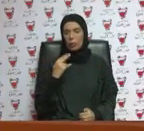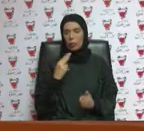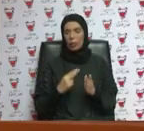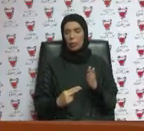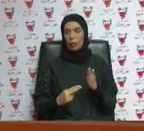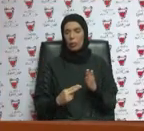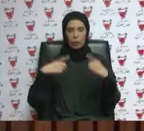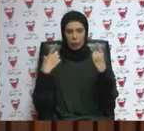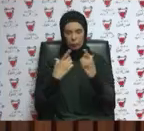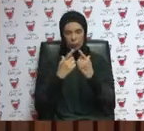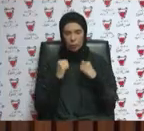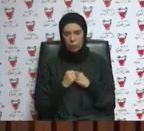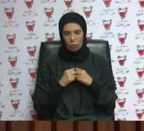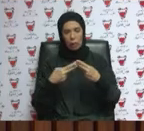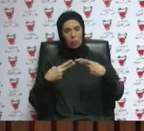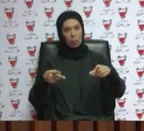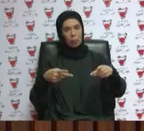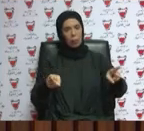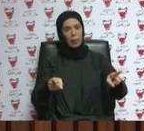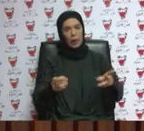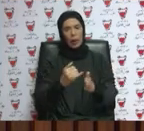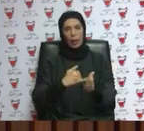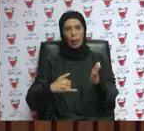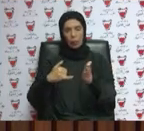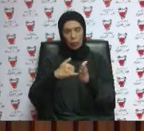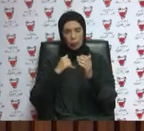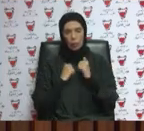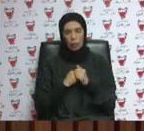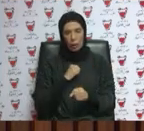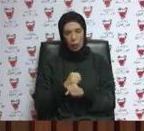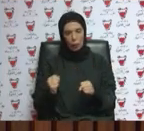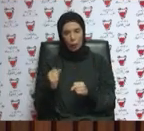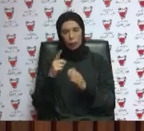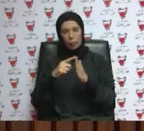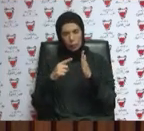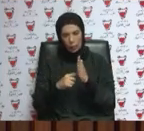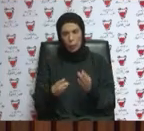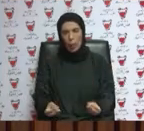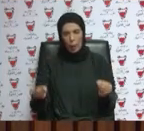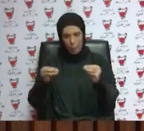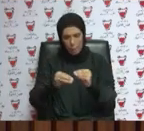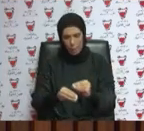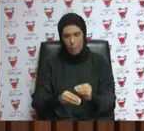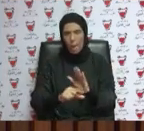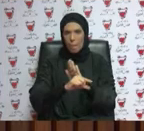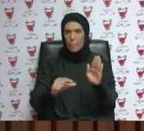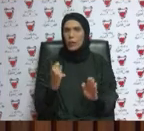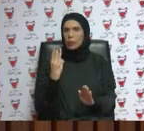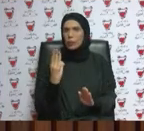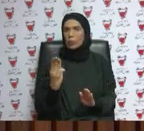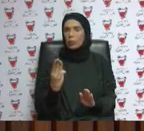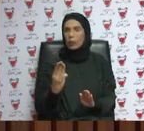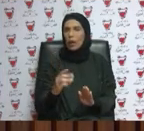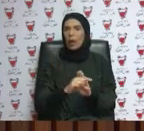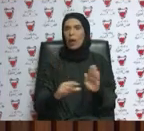اللجنة: توصي اللجنة بالموافقة من حيث المبدأ على مشروع قانون بإضافة بند جديد برقم 3 إلى الفقرة ج